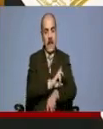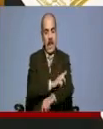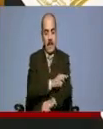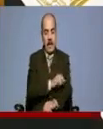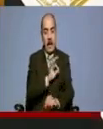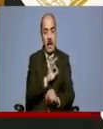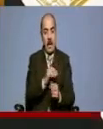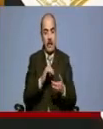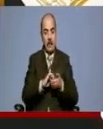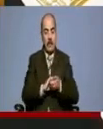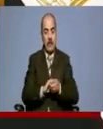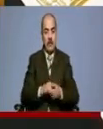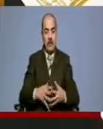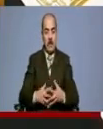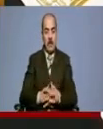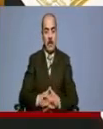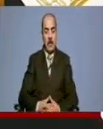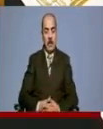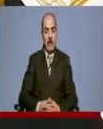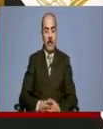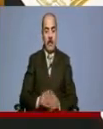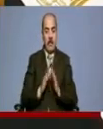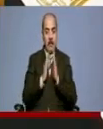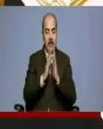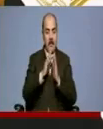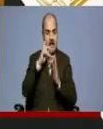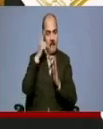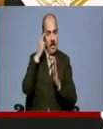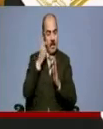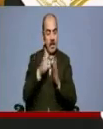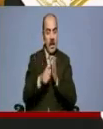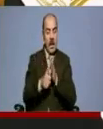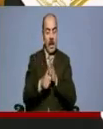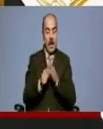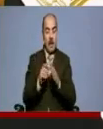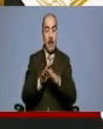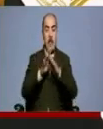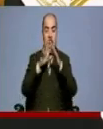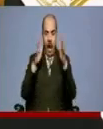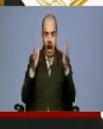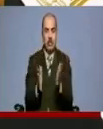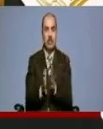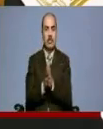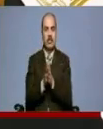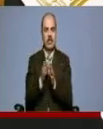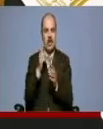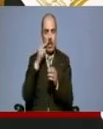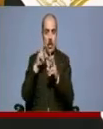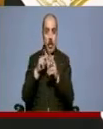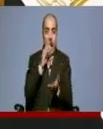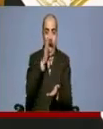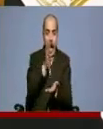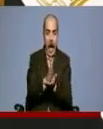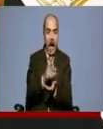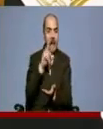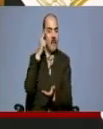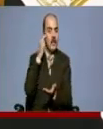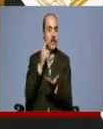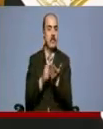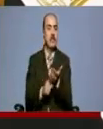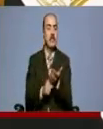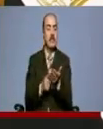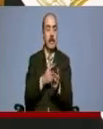نخس الناس حقها الدوله المصريه ربنا دايما بيكرم ب على قدر المسؤوليه يعني زي ما قلت حضرتك السادات